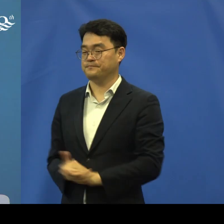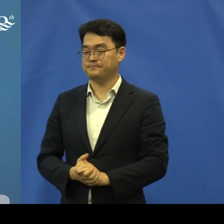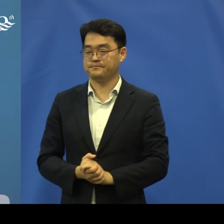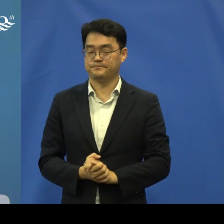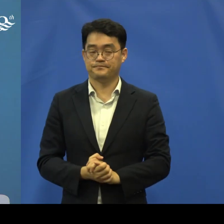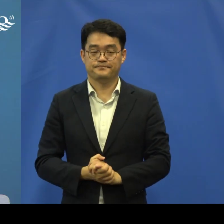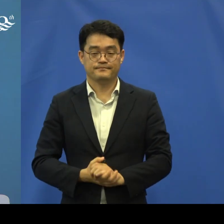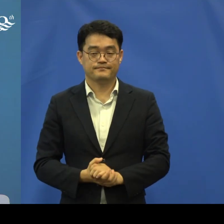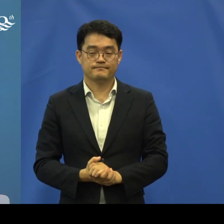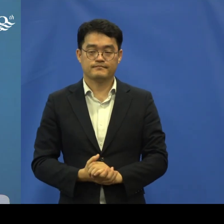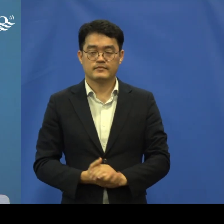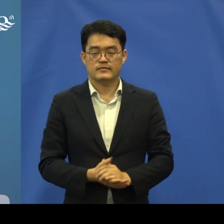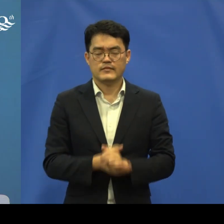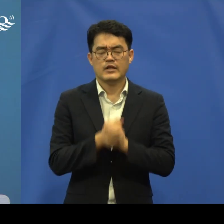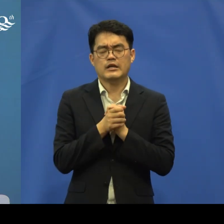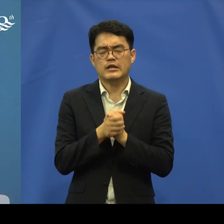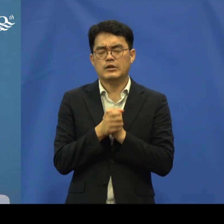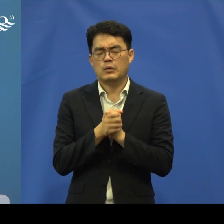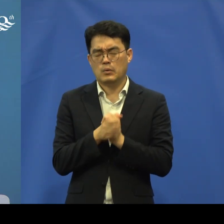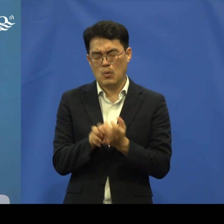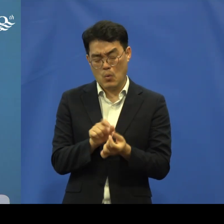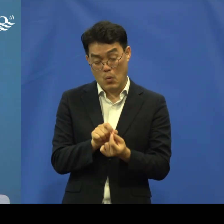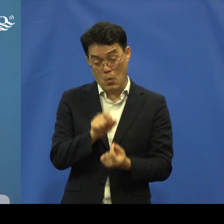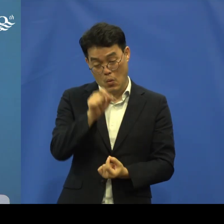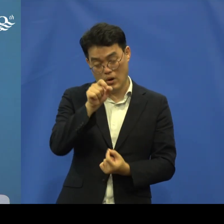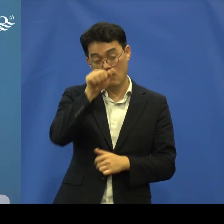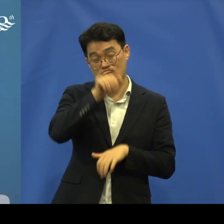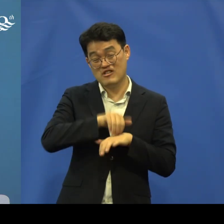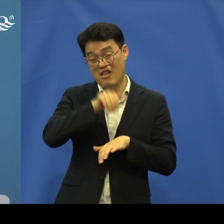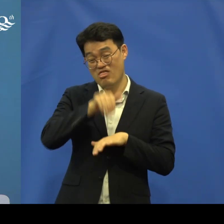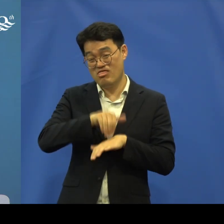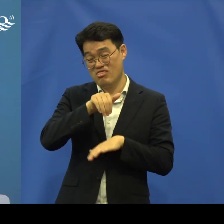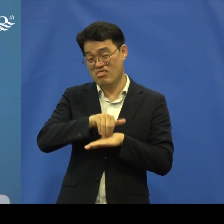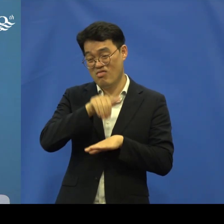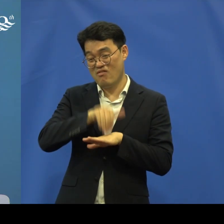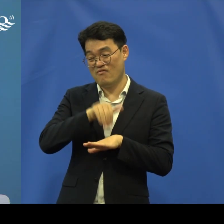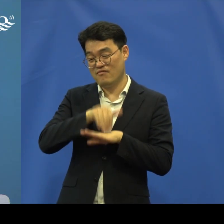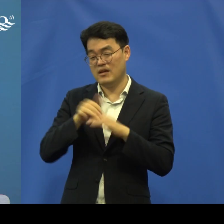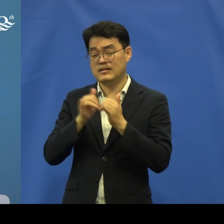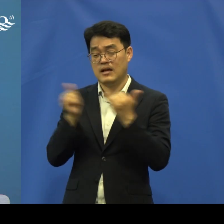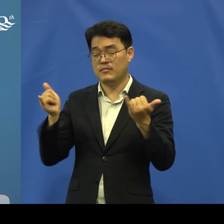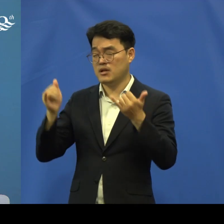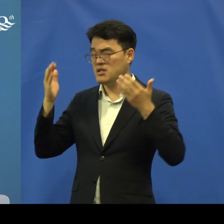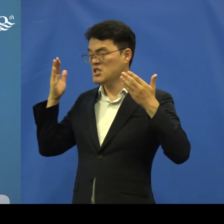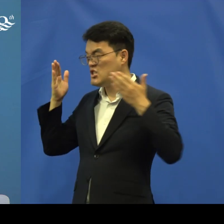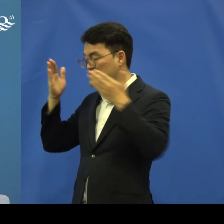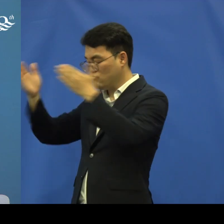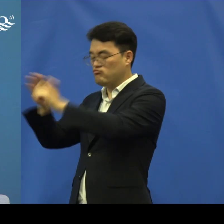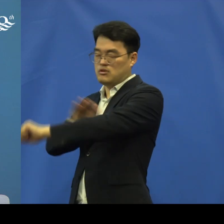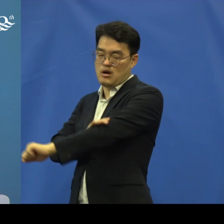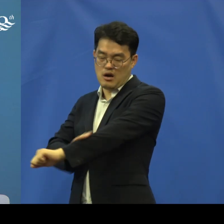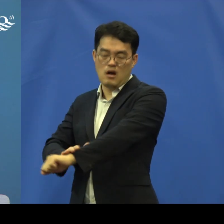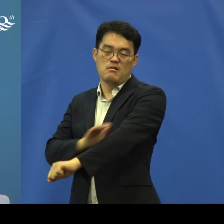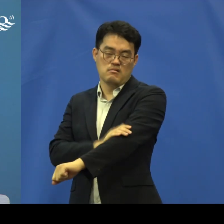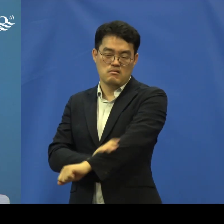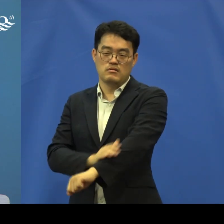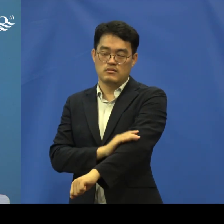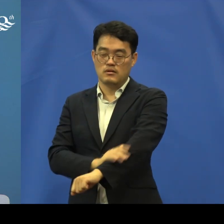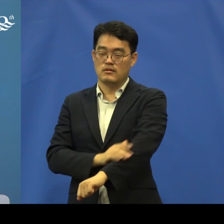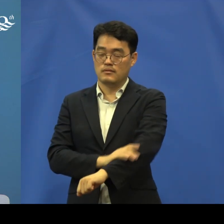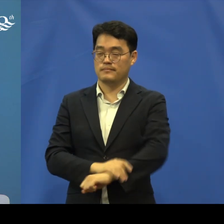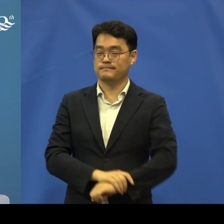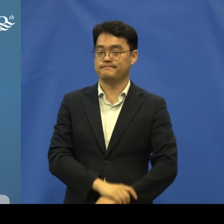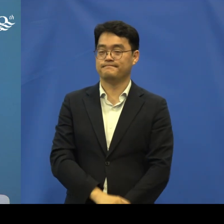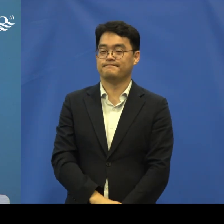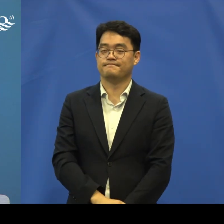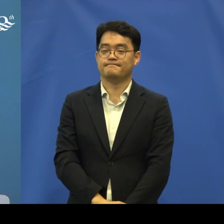그래서 여러분, 기도 생활을 오래 훈련하신 분들은 몰입 훈련이 되어 있어요. 몰입.